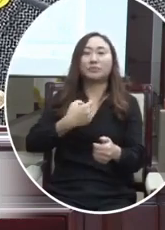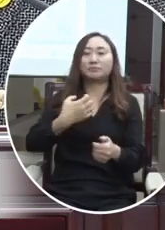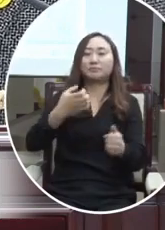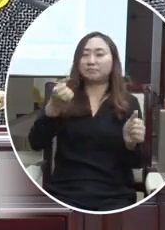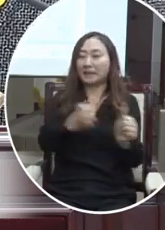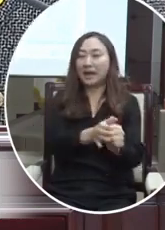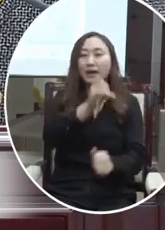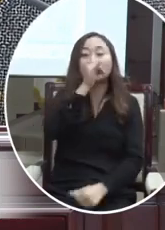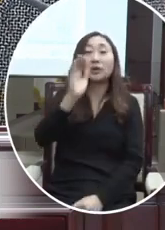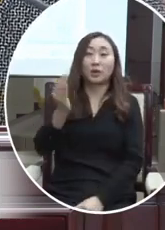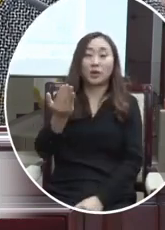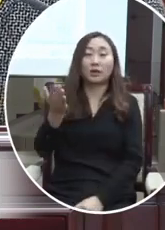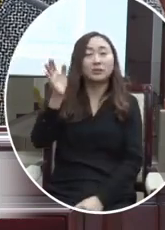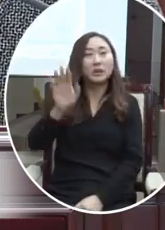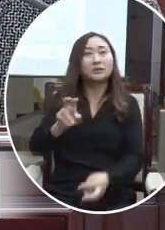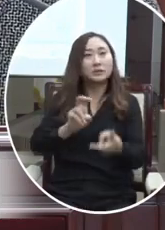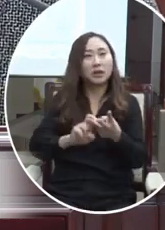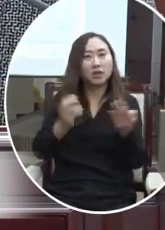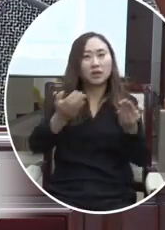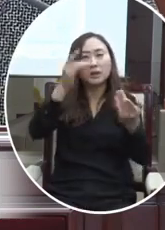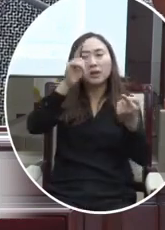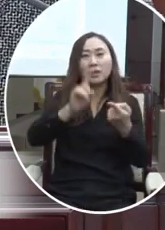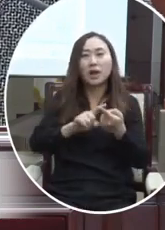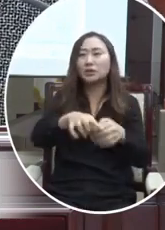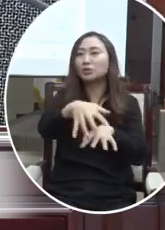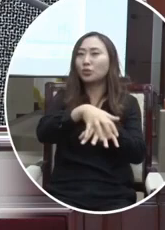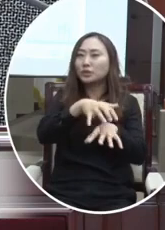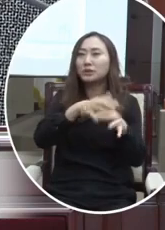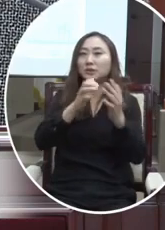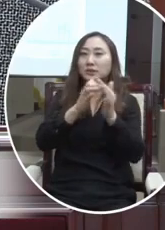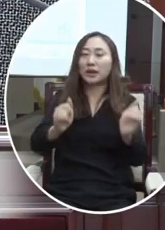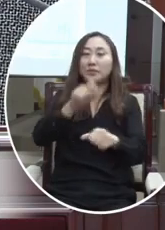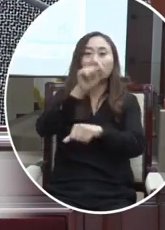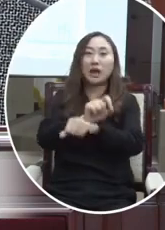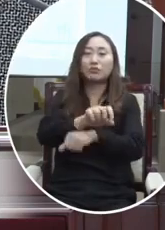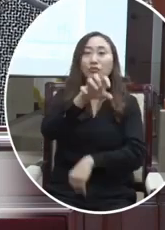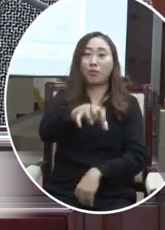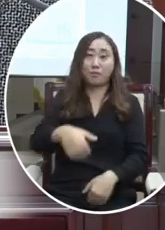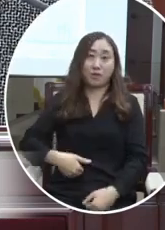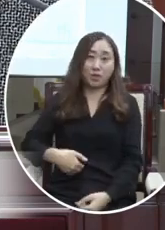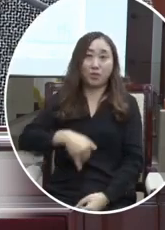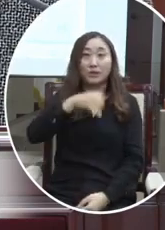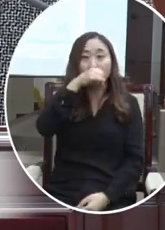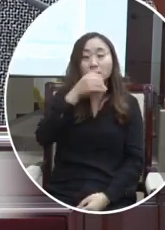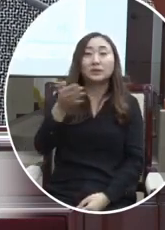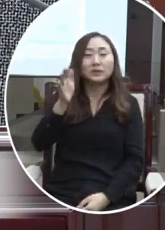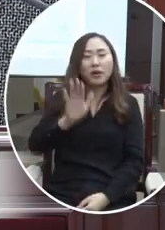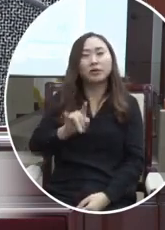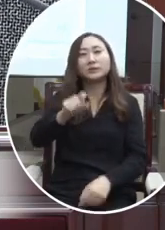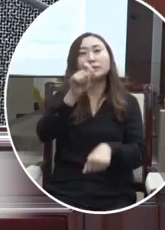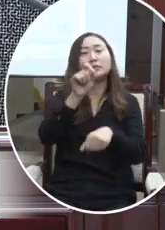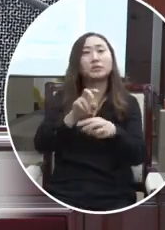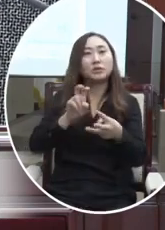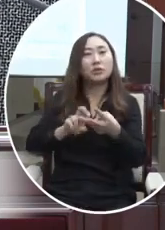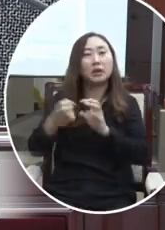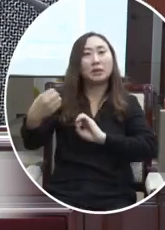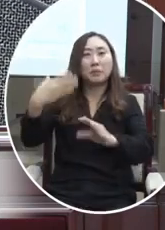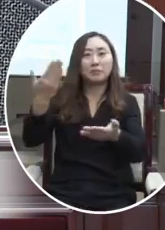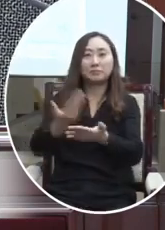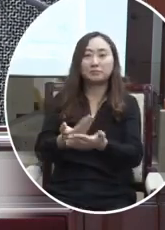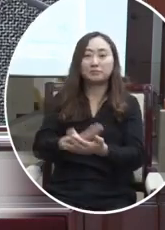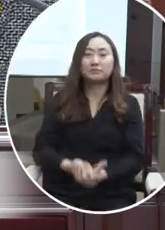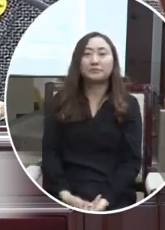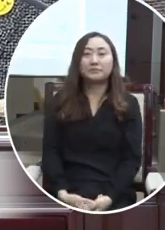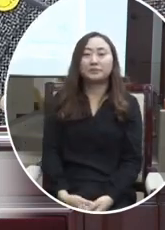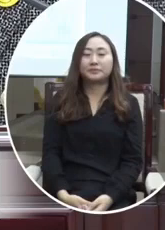전담하도록 해야 합니다. 그렇다면 센터 업무에 따른 조직, 인력, 사무공간 등이 필요할 텐데 센터 운영에 대해 구청장님